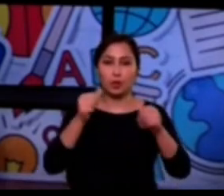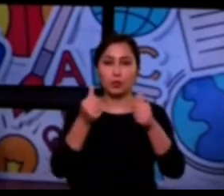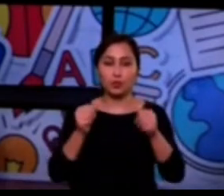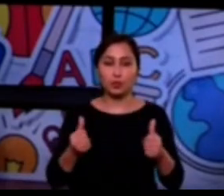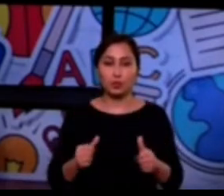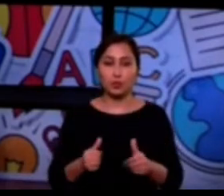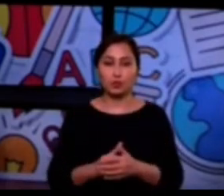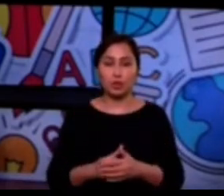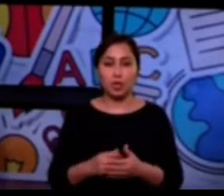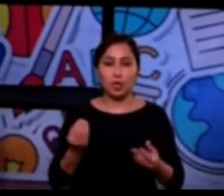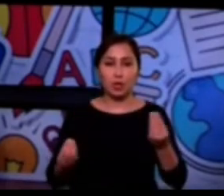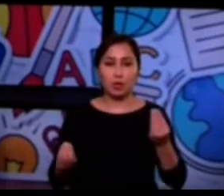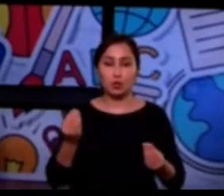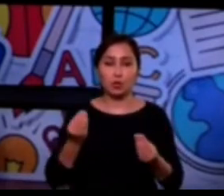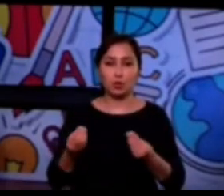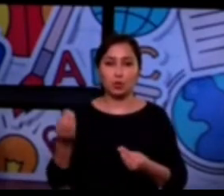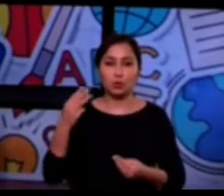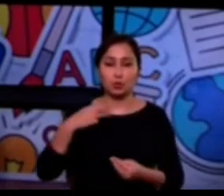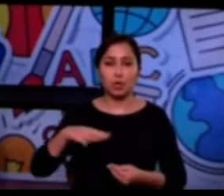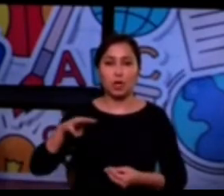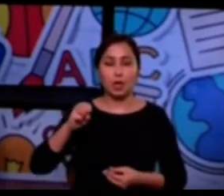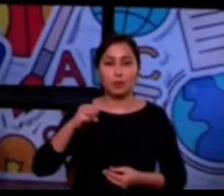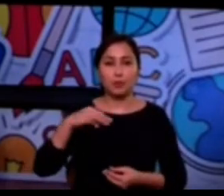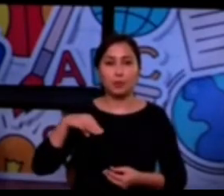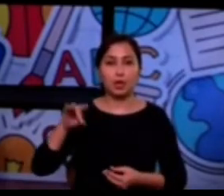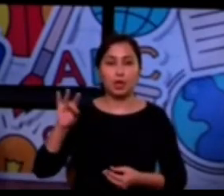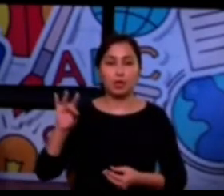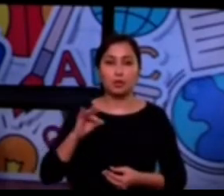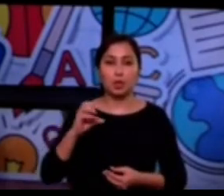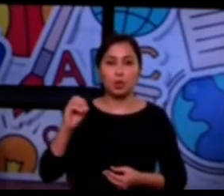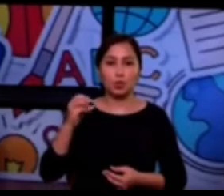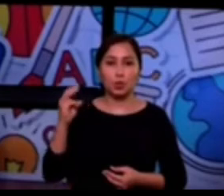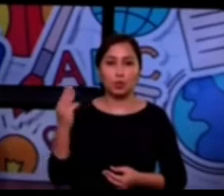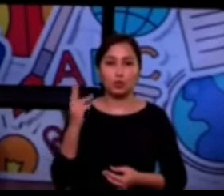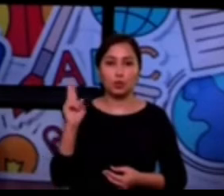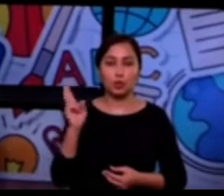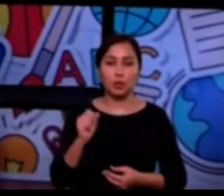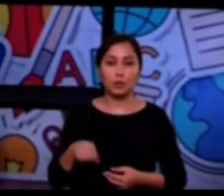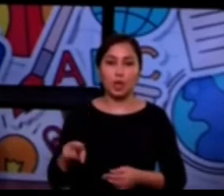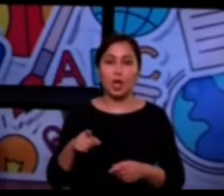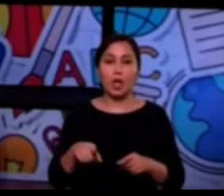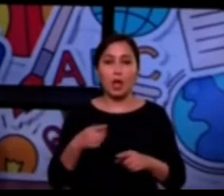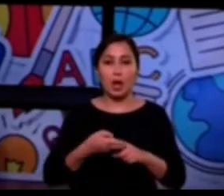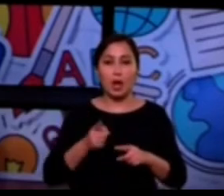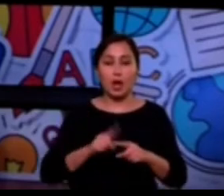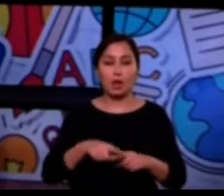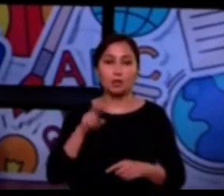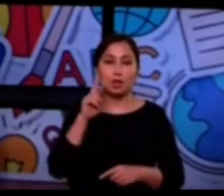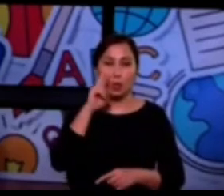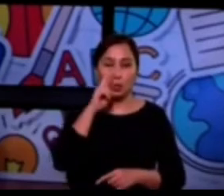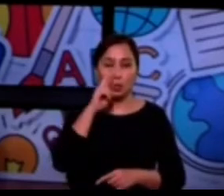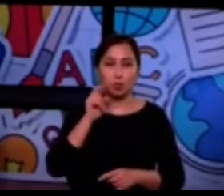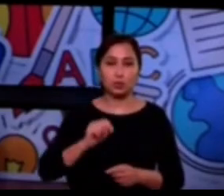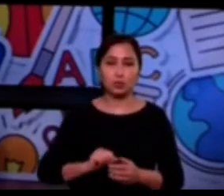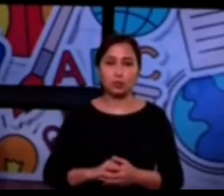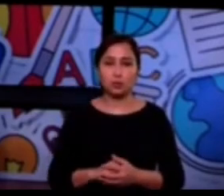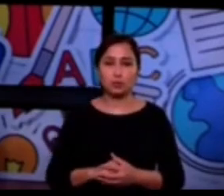у игрушки матрешки. Правильно, это груша.